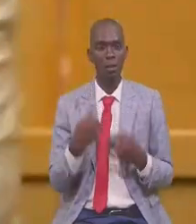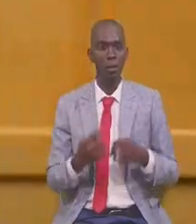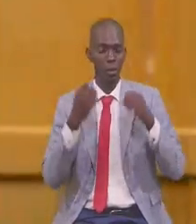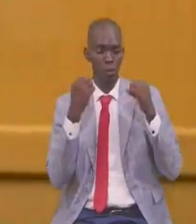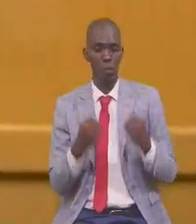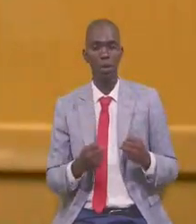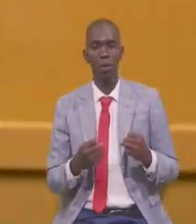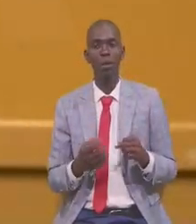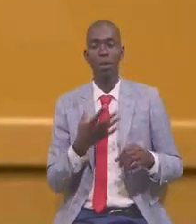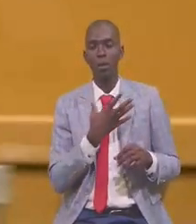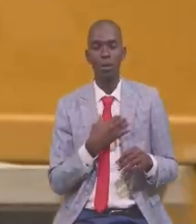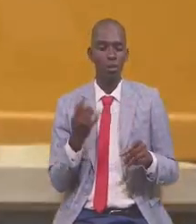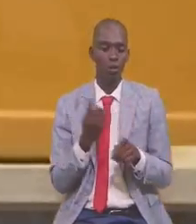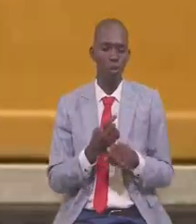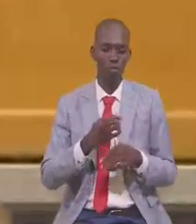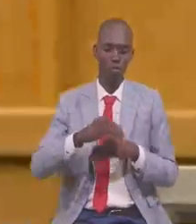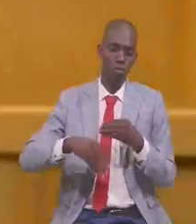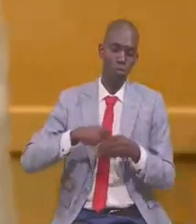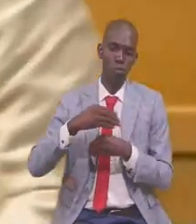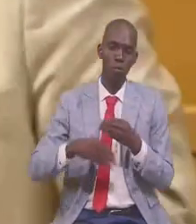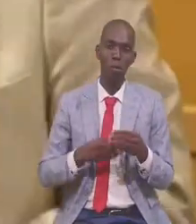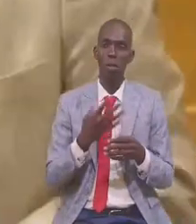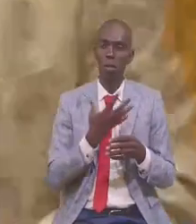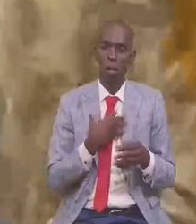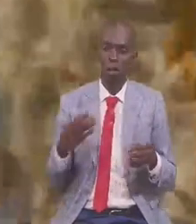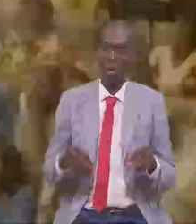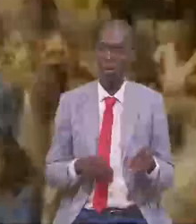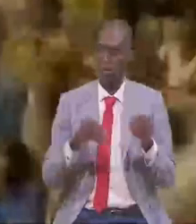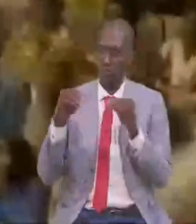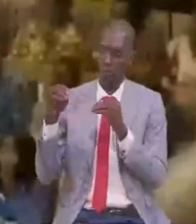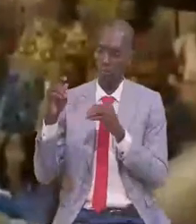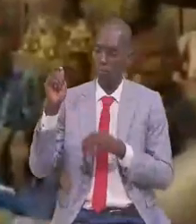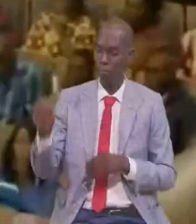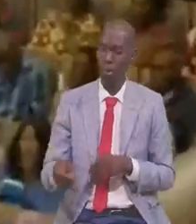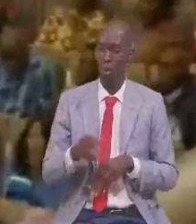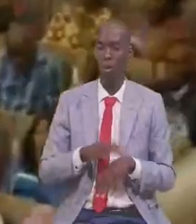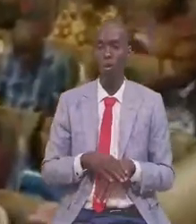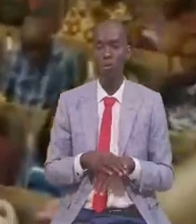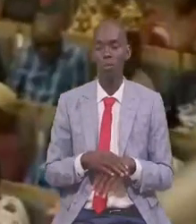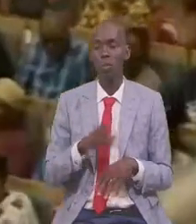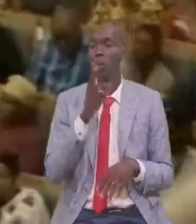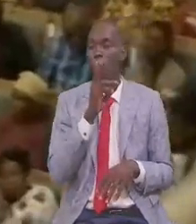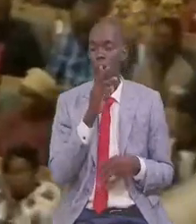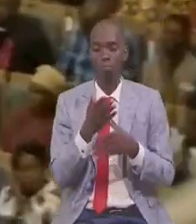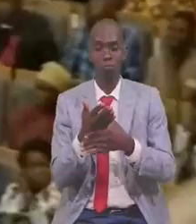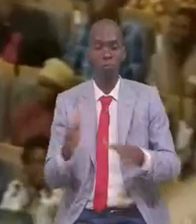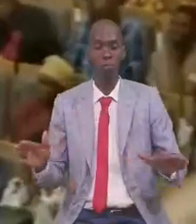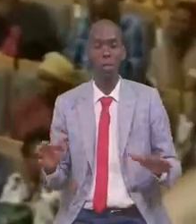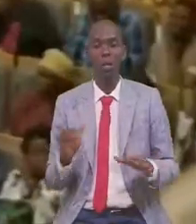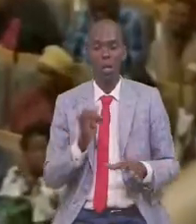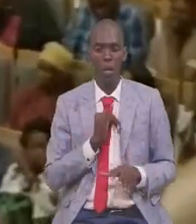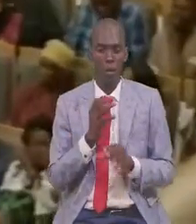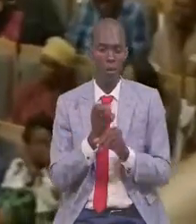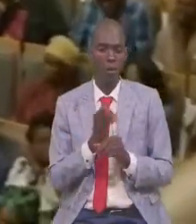roulé seulement et l'a frappé le Jourdain. Mais j'ai vu ce manteau-là. Et